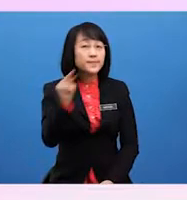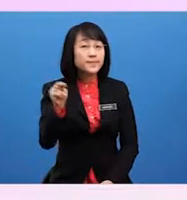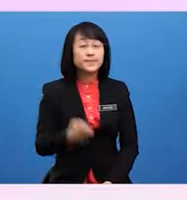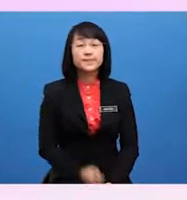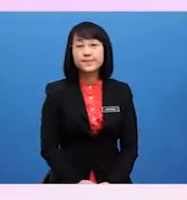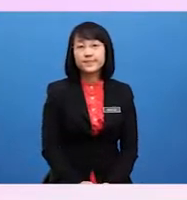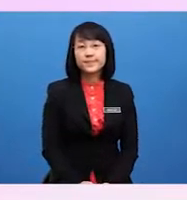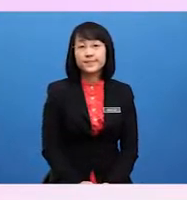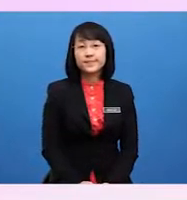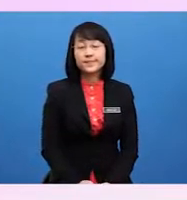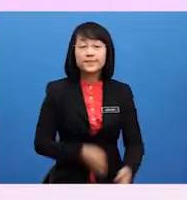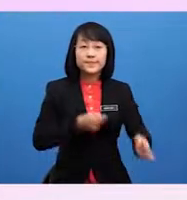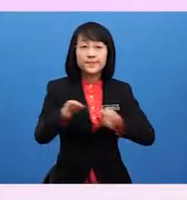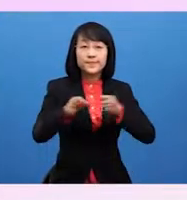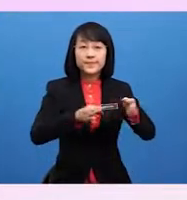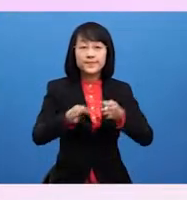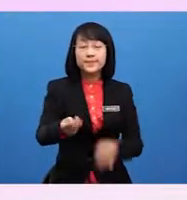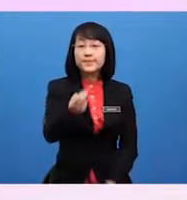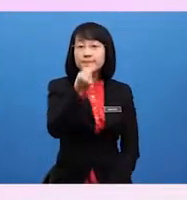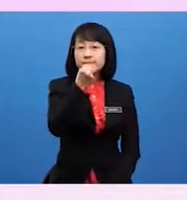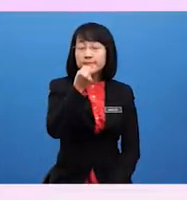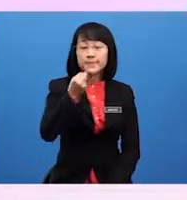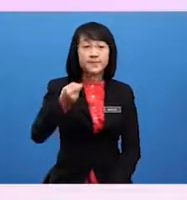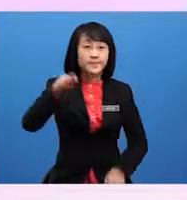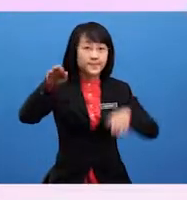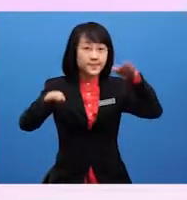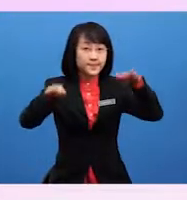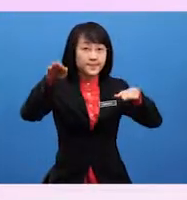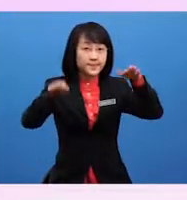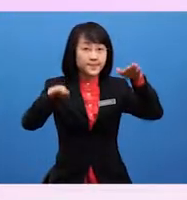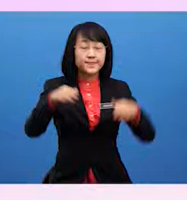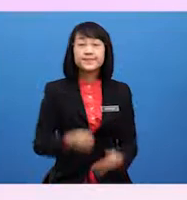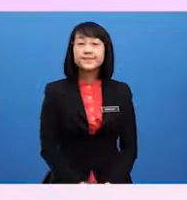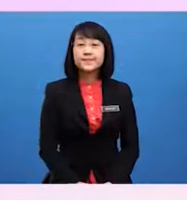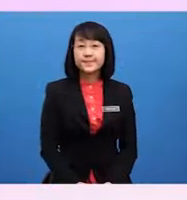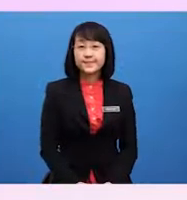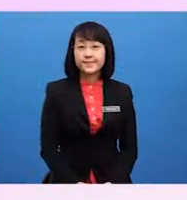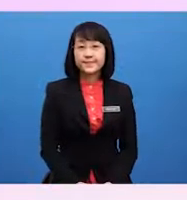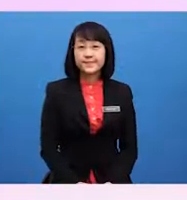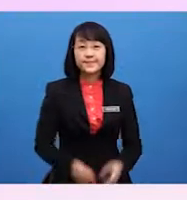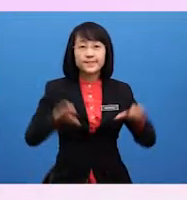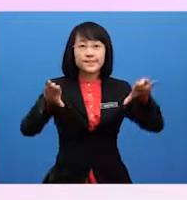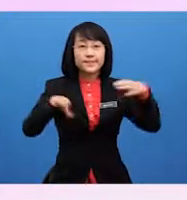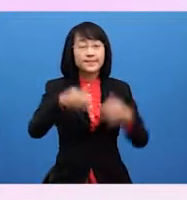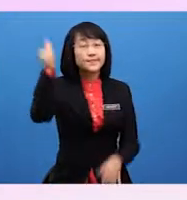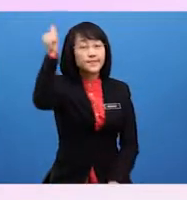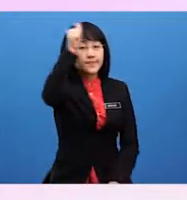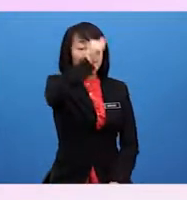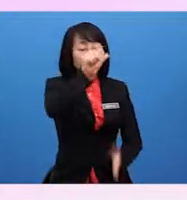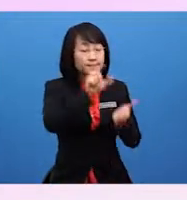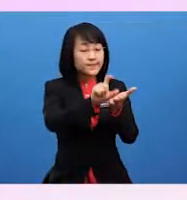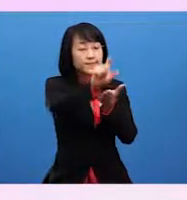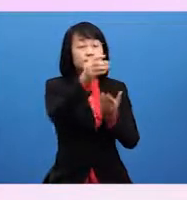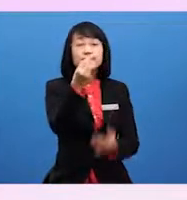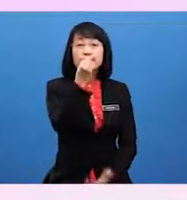ketiga, menghuraikan gizi seimbang. Dan yang terakhir, membuat anggaran kalori